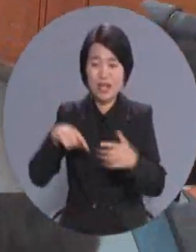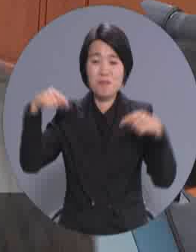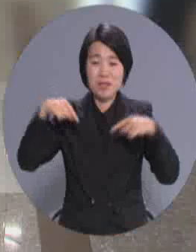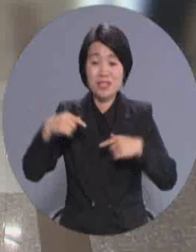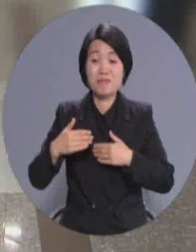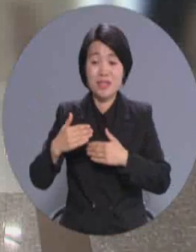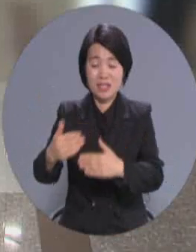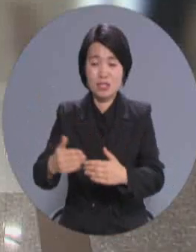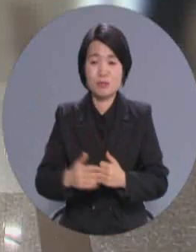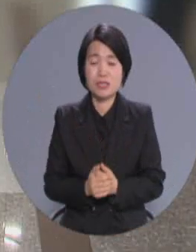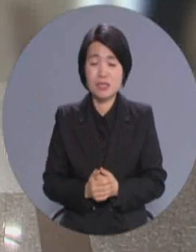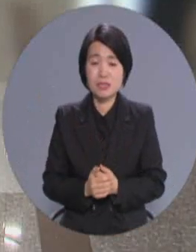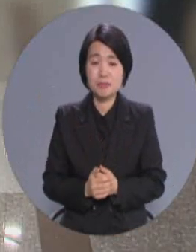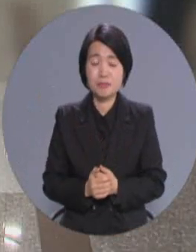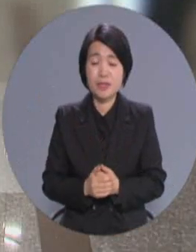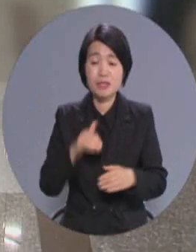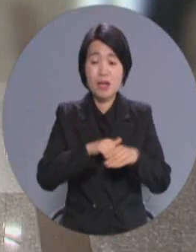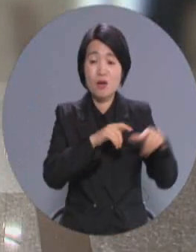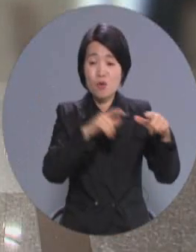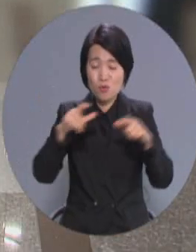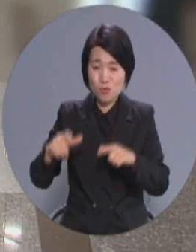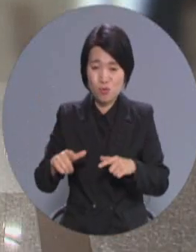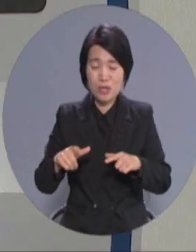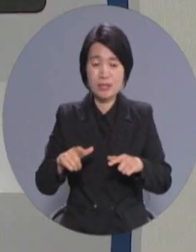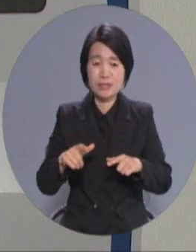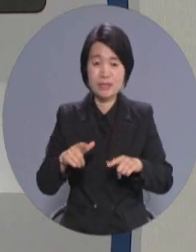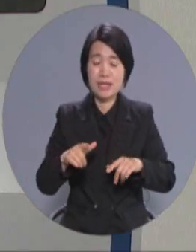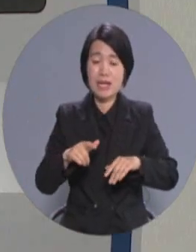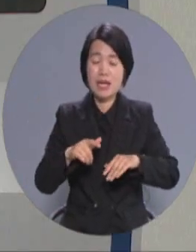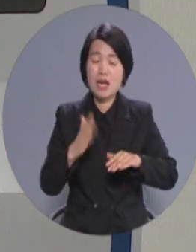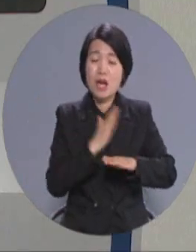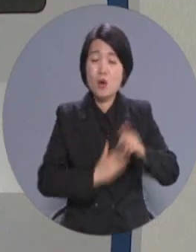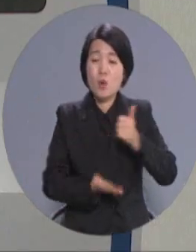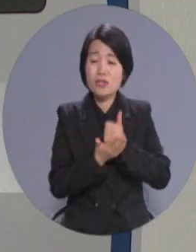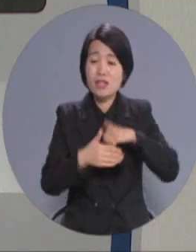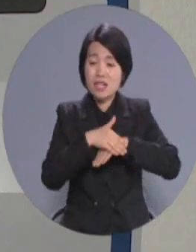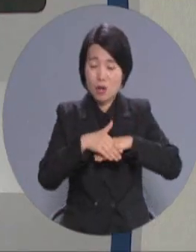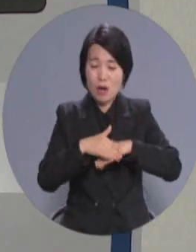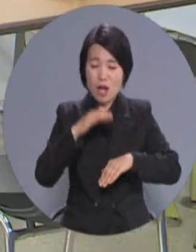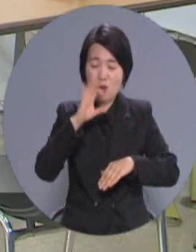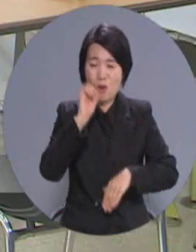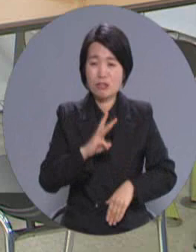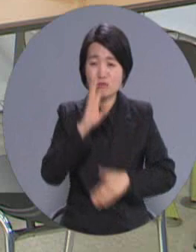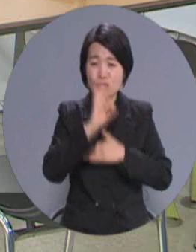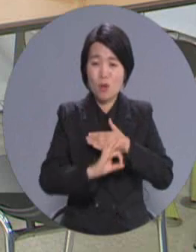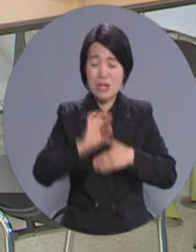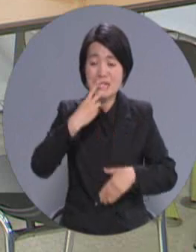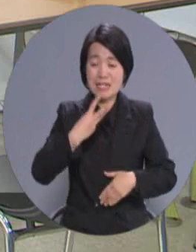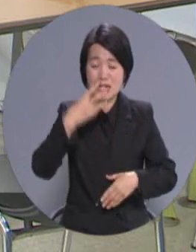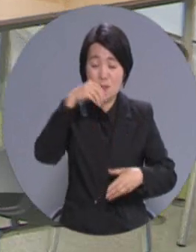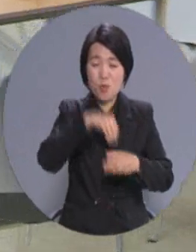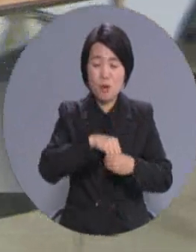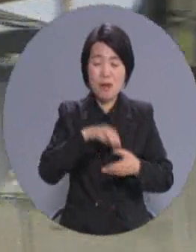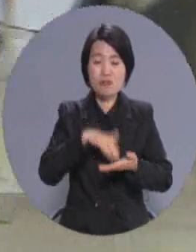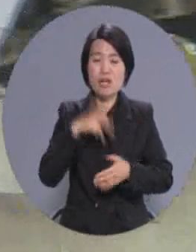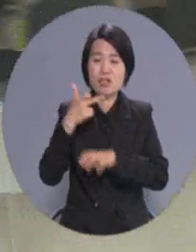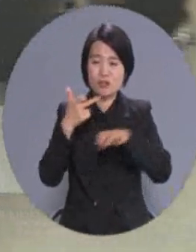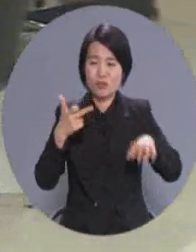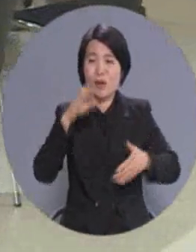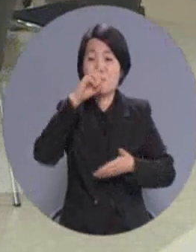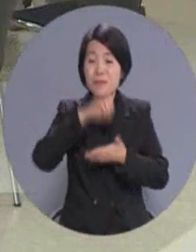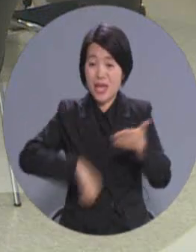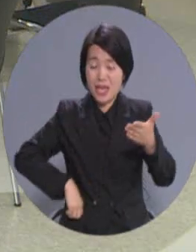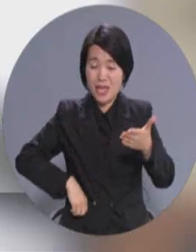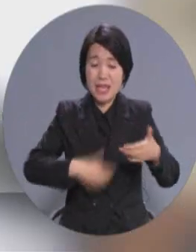진행했습니다 대상 선거구는 전략 공천 지역인 광주 서구 을을 제외한 17 곳입니다 한 팀당